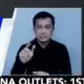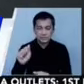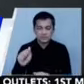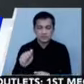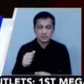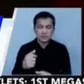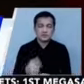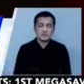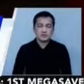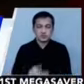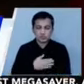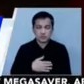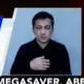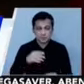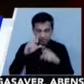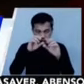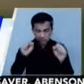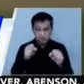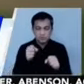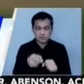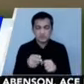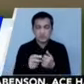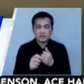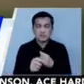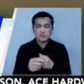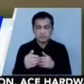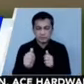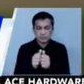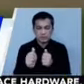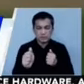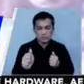matugunan ng Pangulo ang pangungulilat ng mga batang Pilipino pagdating sa mga